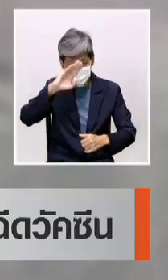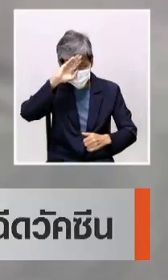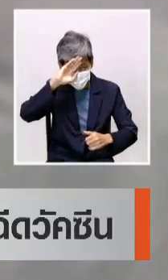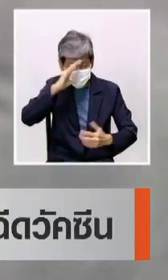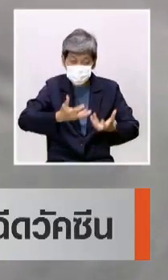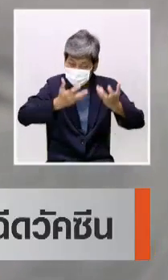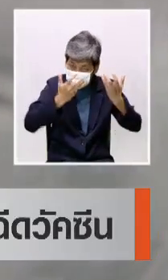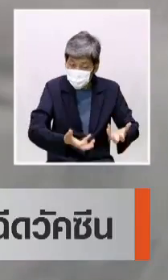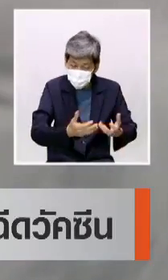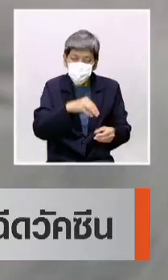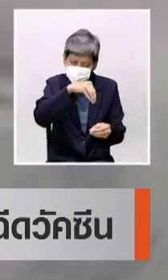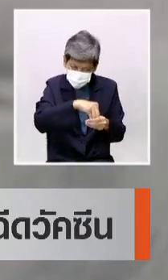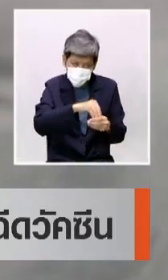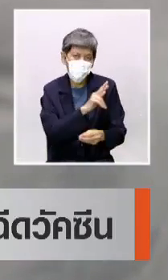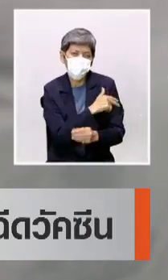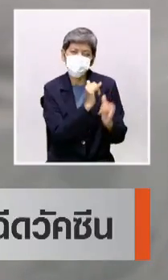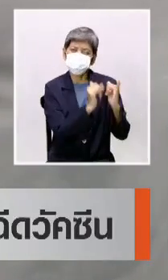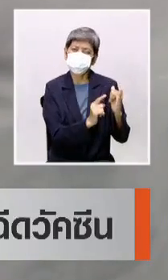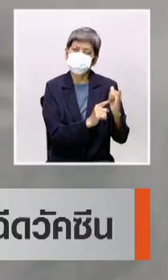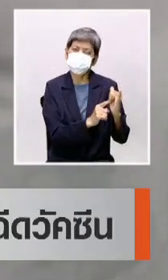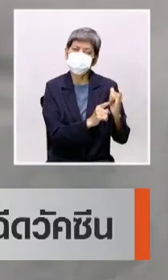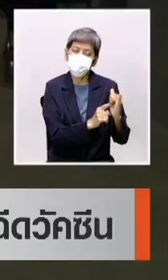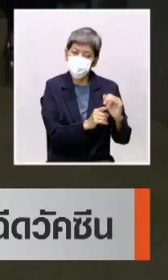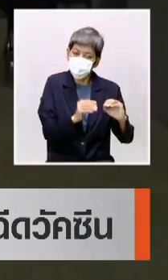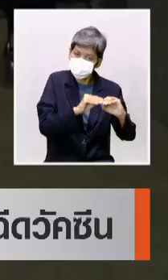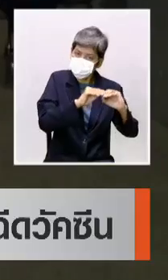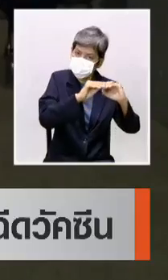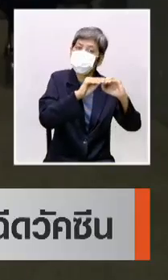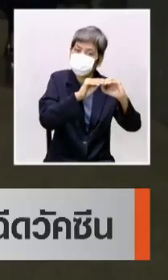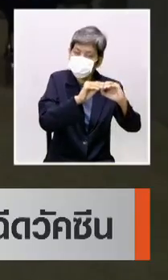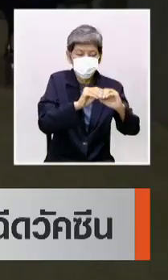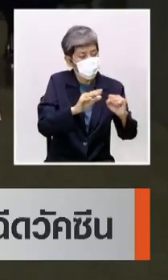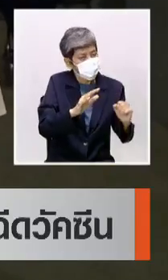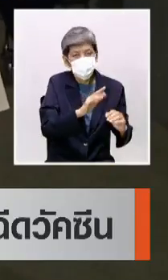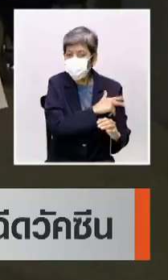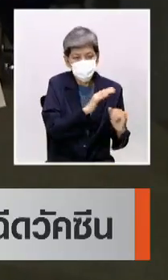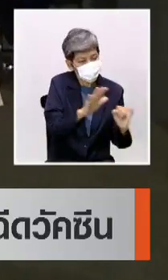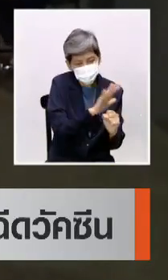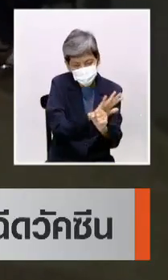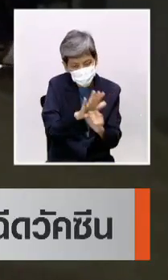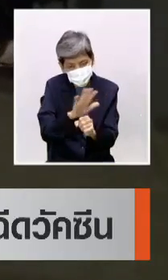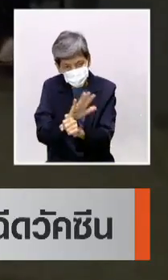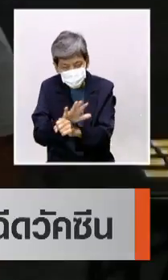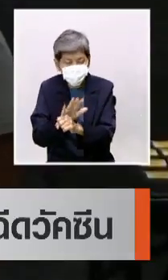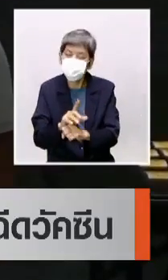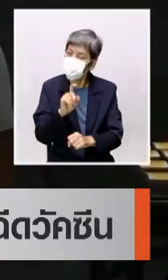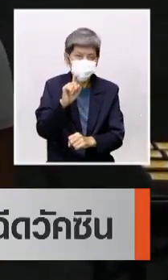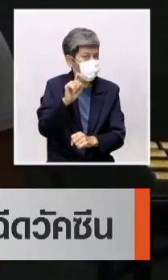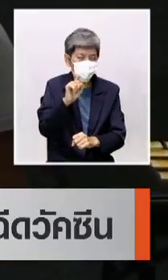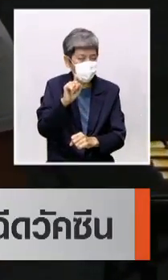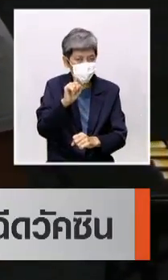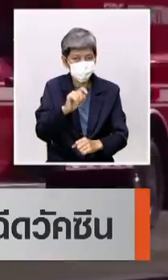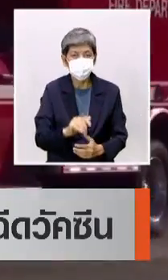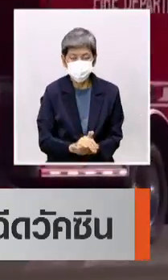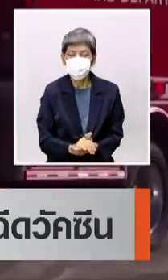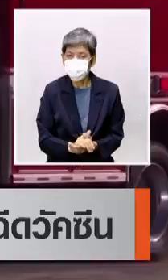าการหนักจนต้องรักษาตัวในโรงพยาบาลพุ่งขึ้นสูงมากค่ะแทบจะเต็มกับการที่ระบบสาธารณสุขจะรองรับได้